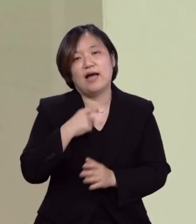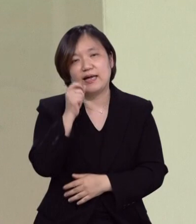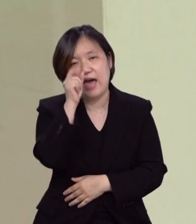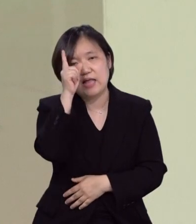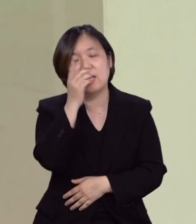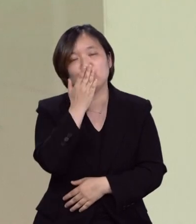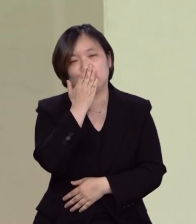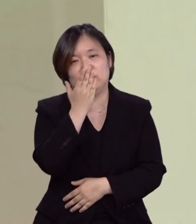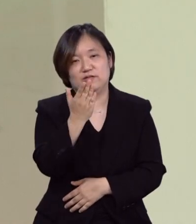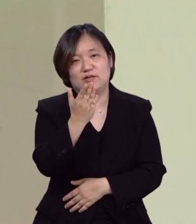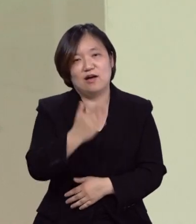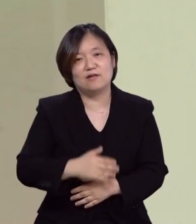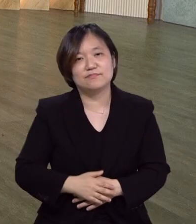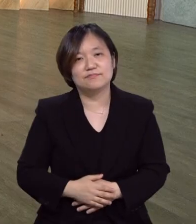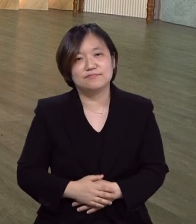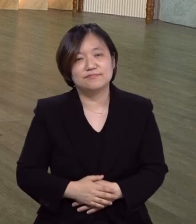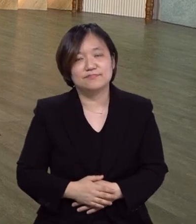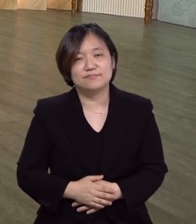것이다